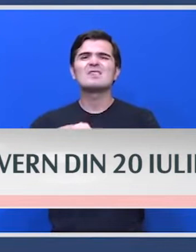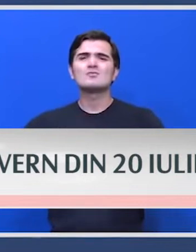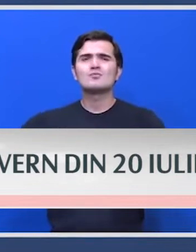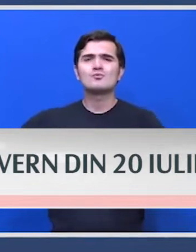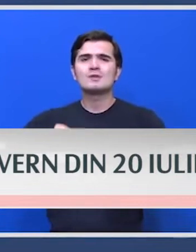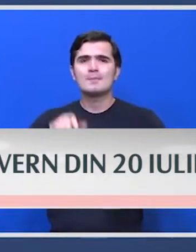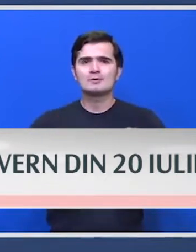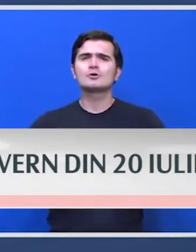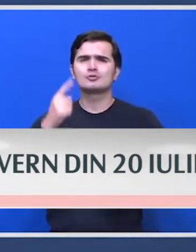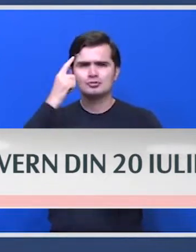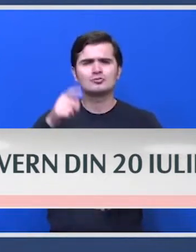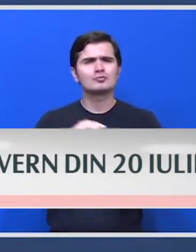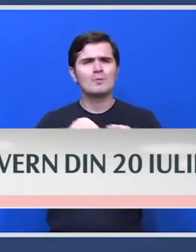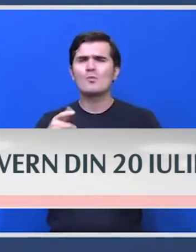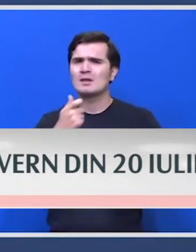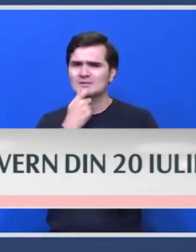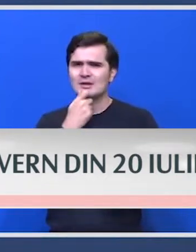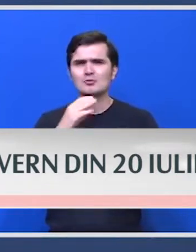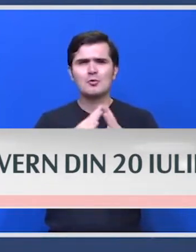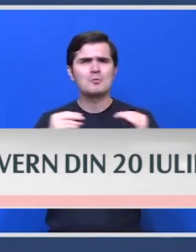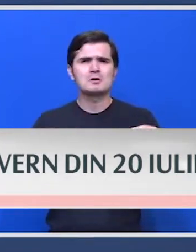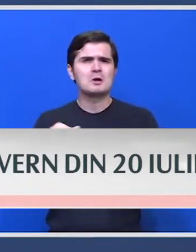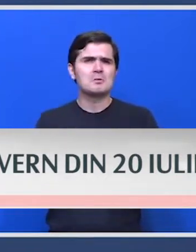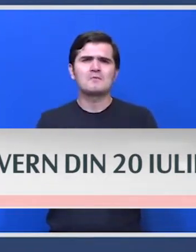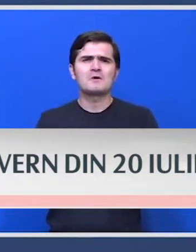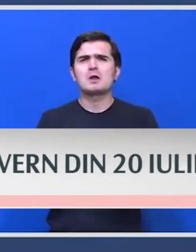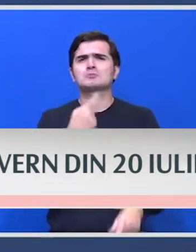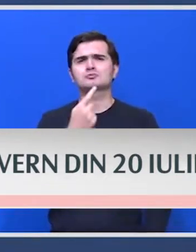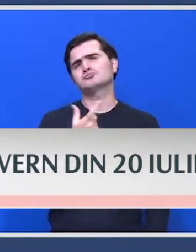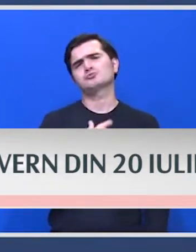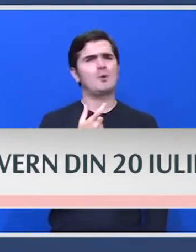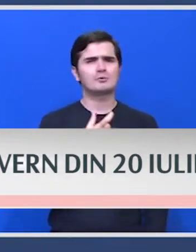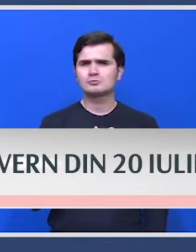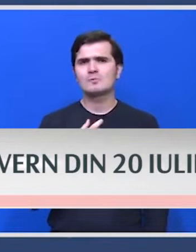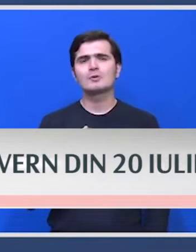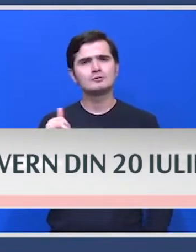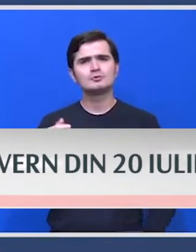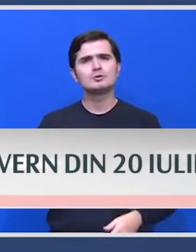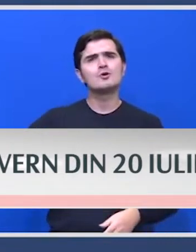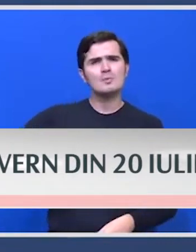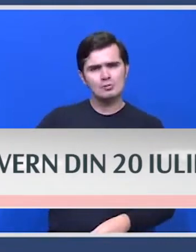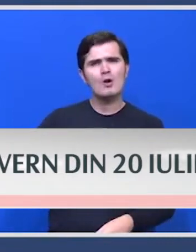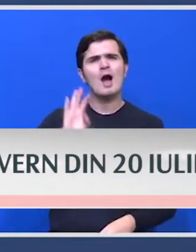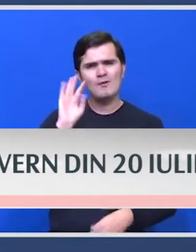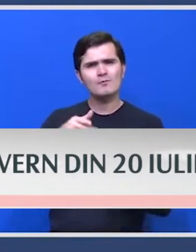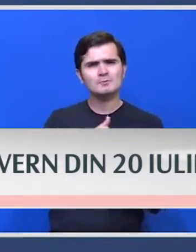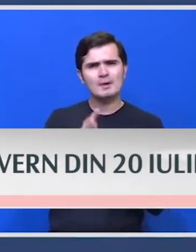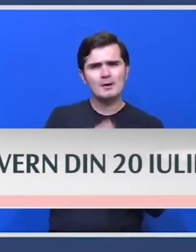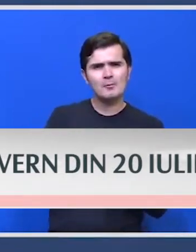mulți ani România a fost victima lui Nu se poate și nu de puține ori am fost arătați cu degetul în domeniul traficului de